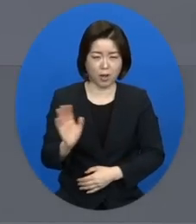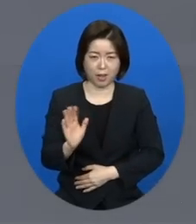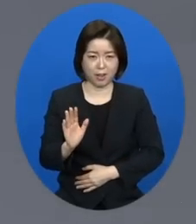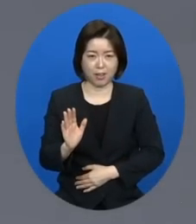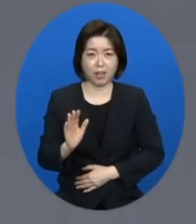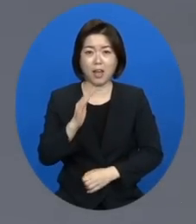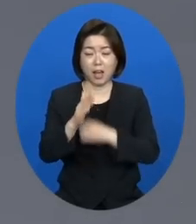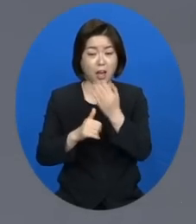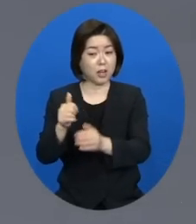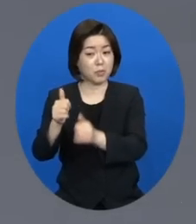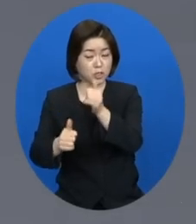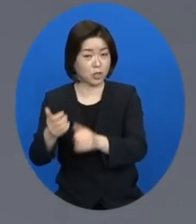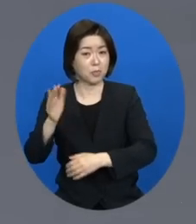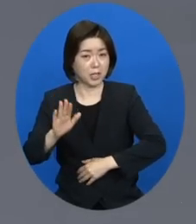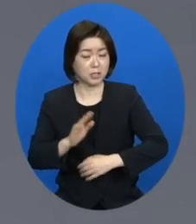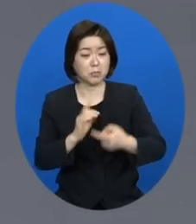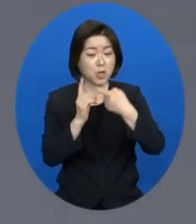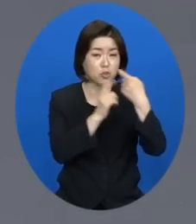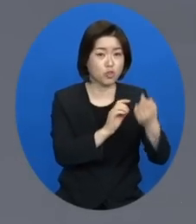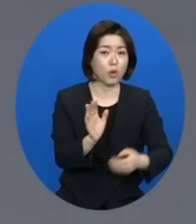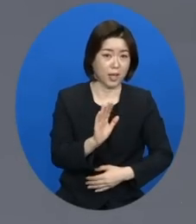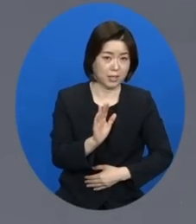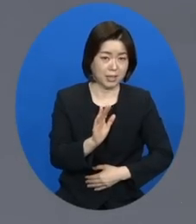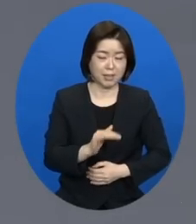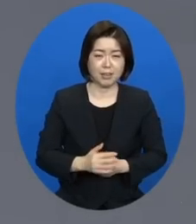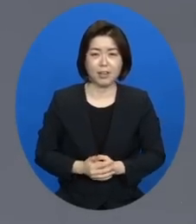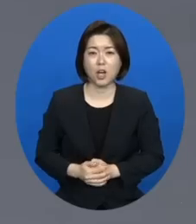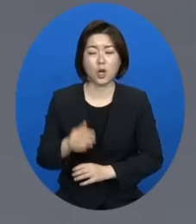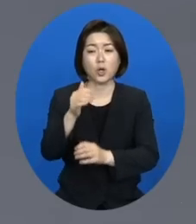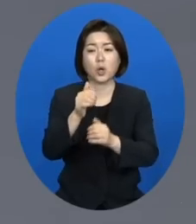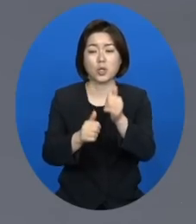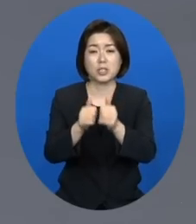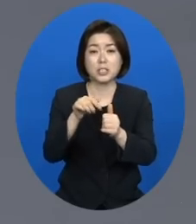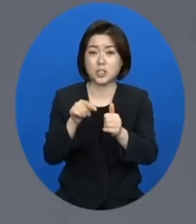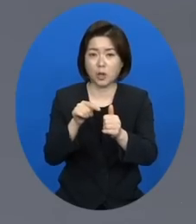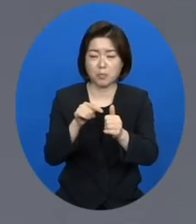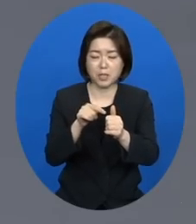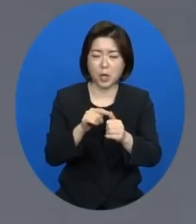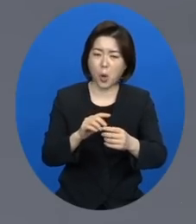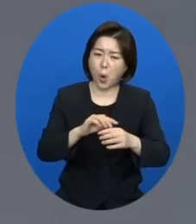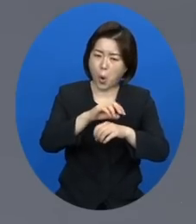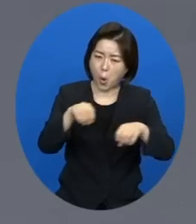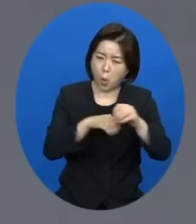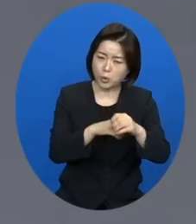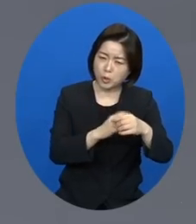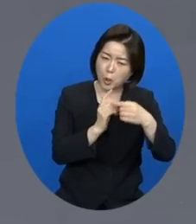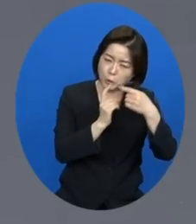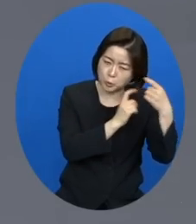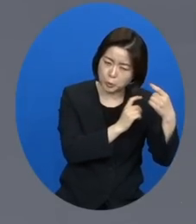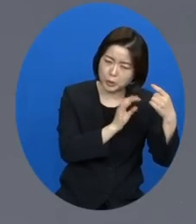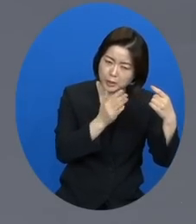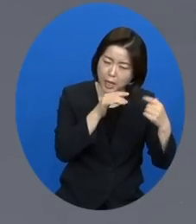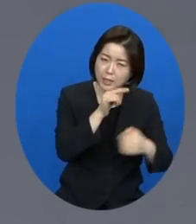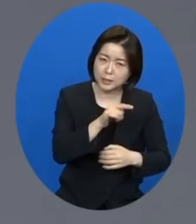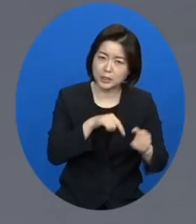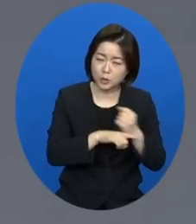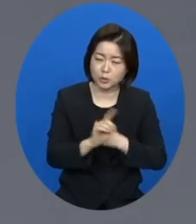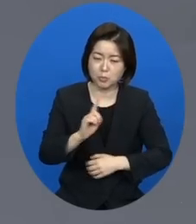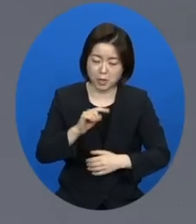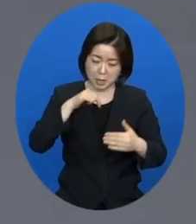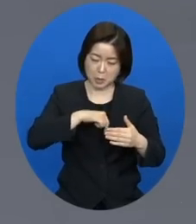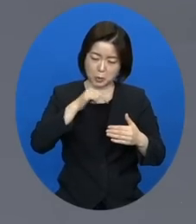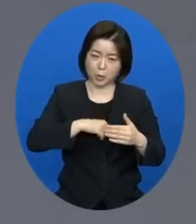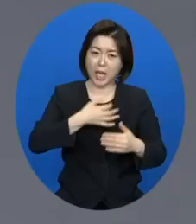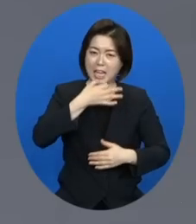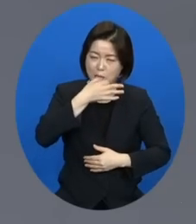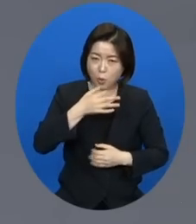하나님은 시험은 하시지만 유혹하지 않으시지만 그것이 유혹이 되는 이유는 그 사람의 속에 있는 욕심 때문이다라는 겁니다.